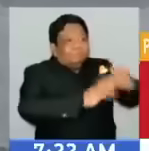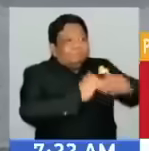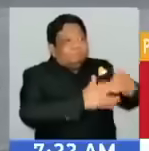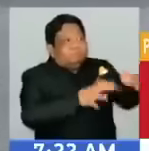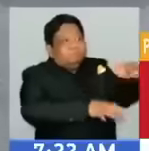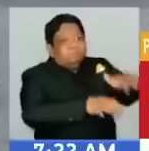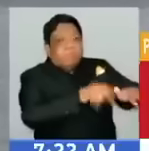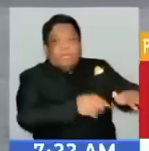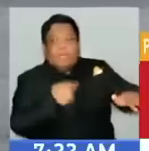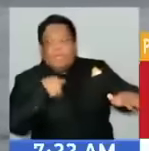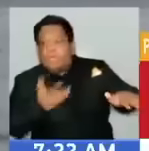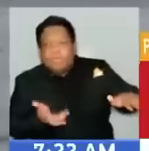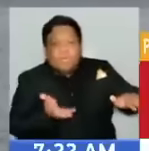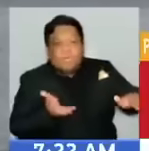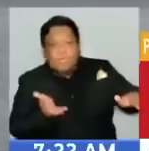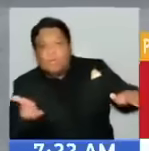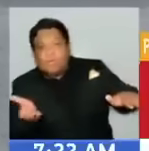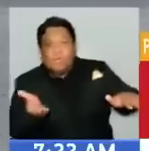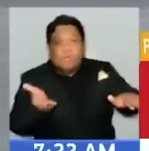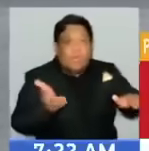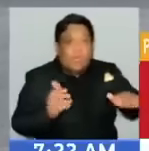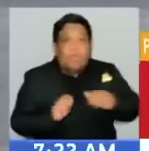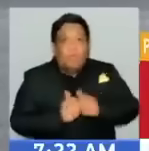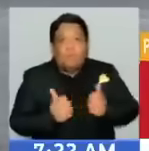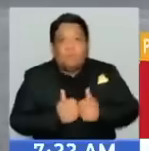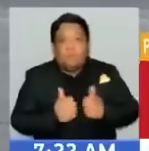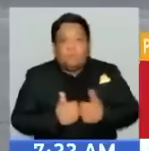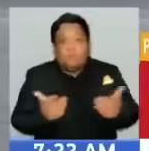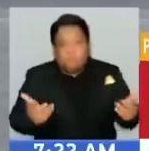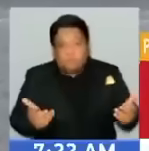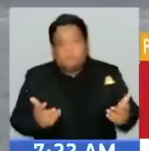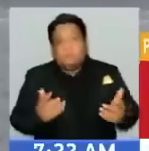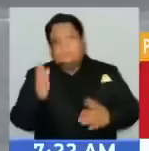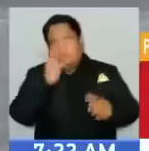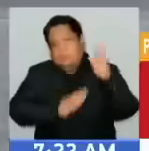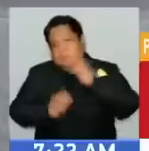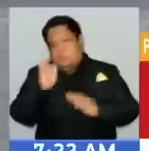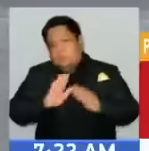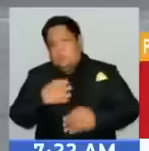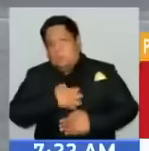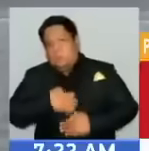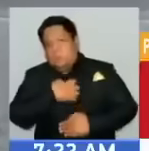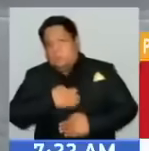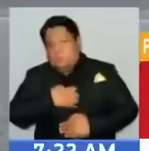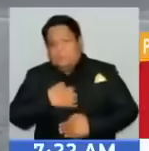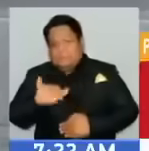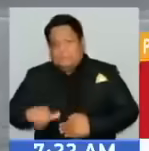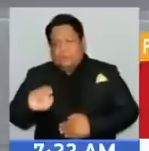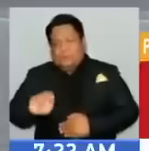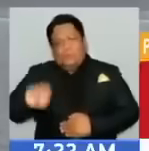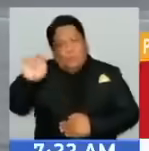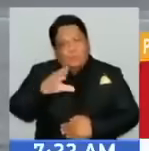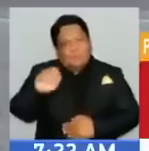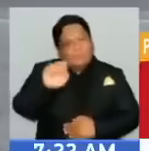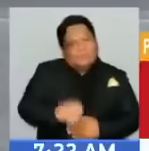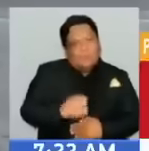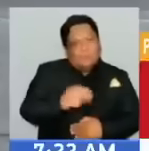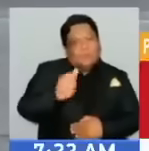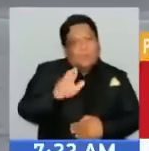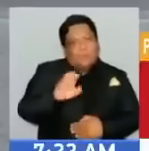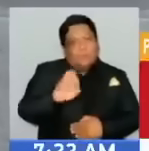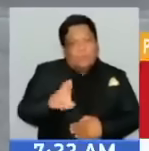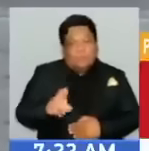mga vapor na pupunta sa North Harbor and South Harbor? Opo. At kami naman, paano yung mga river namin? I'm sure lahat kami dito